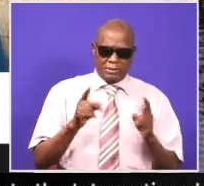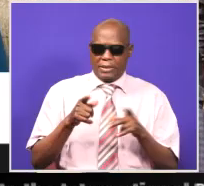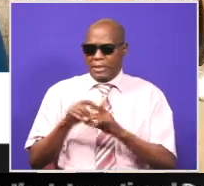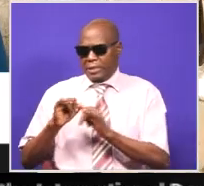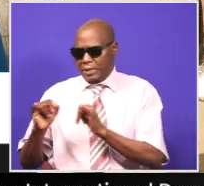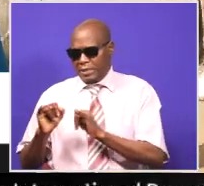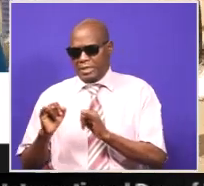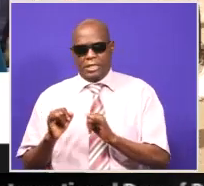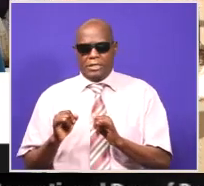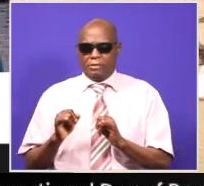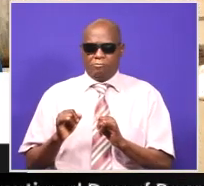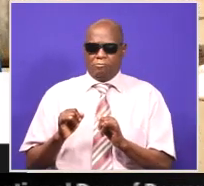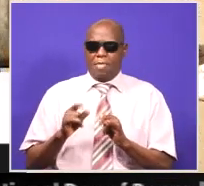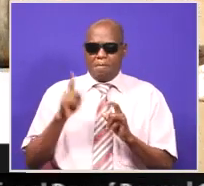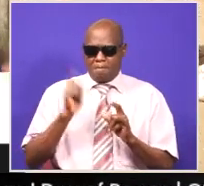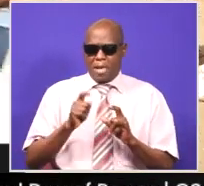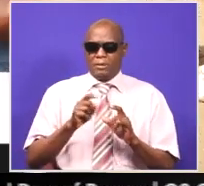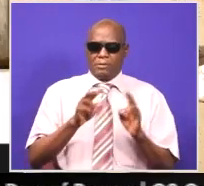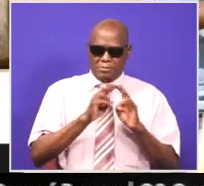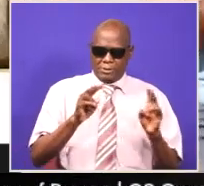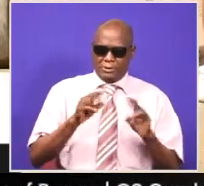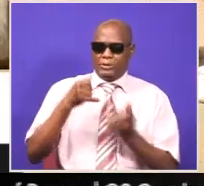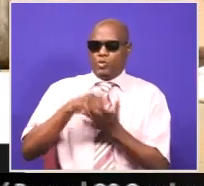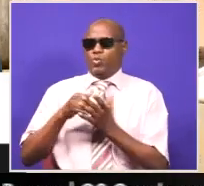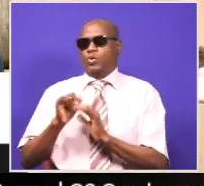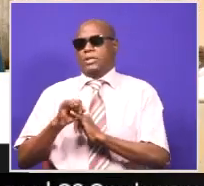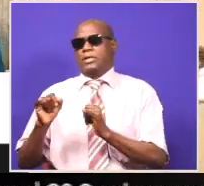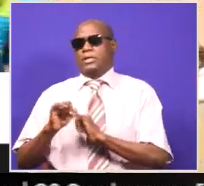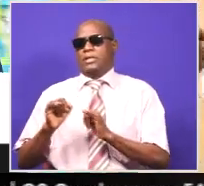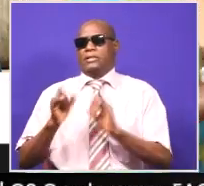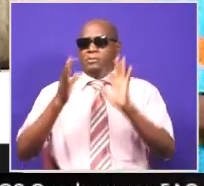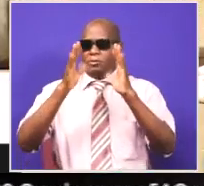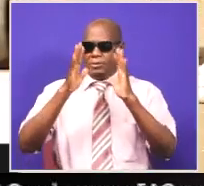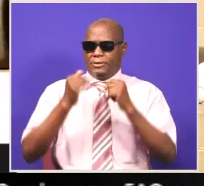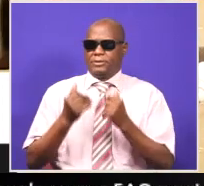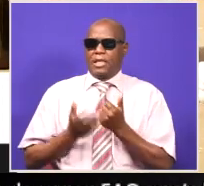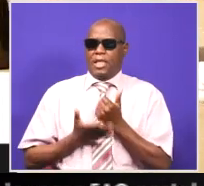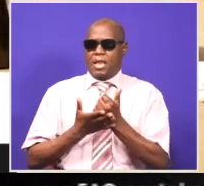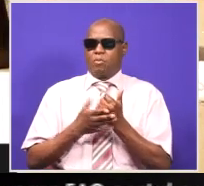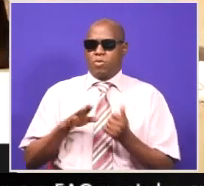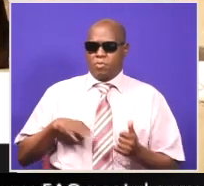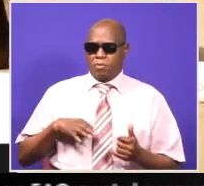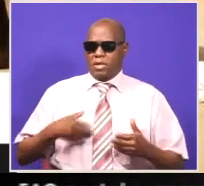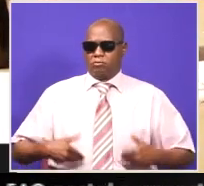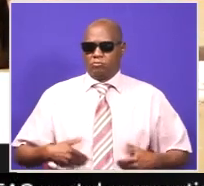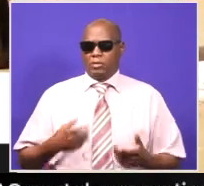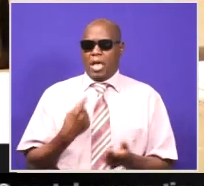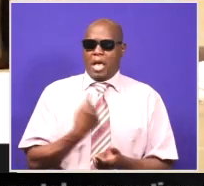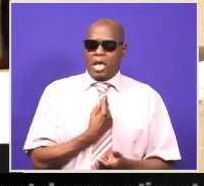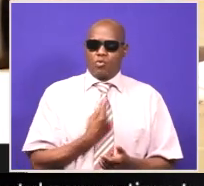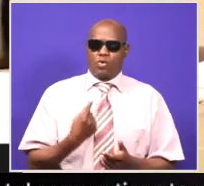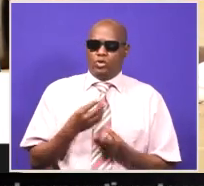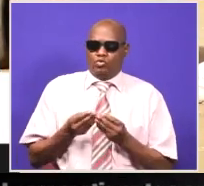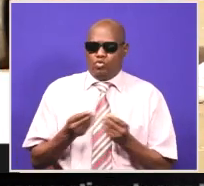kusafi. Na i-celebrate kwa sababu imesaidia vijana na wamama. Tumepunguza idleness na imeleta mpaka